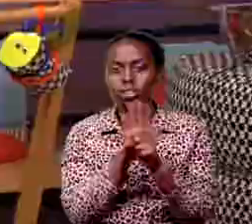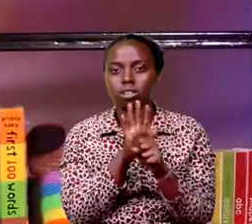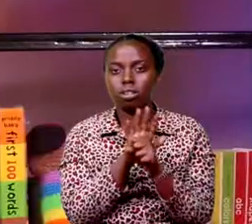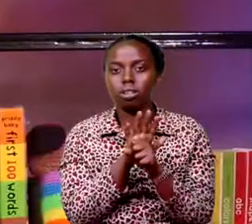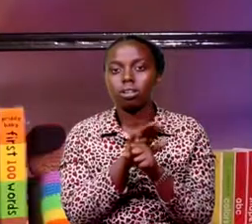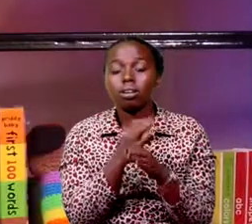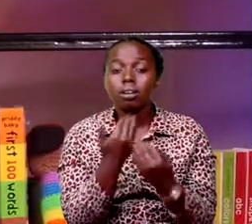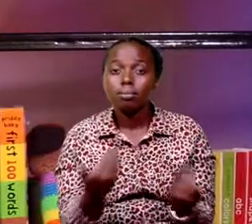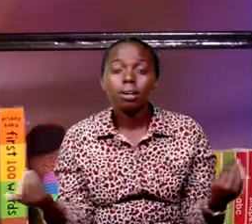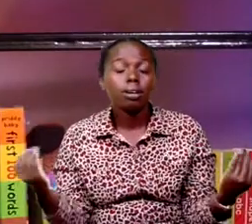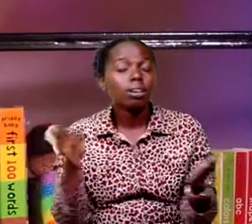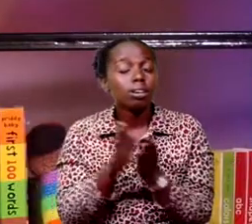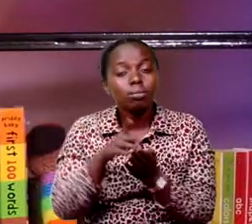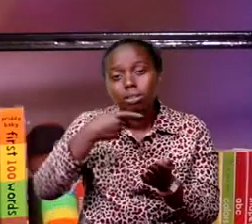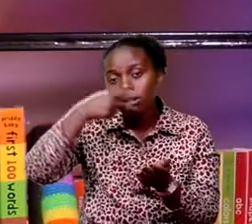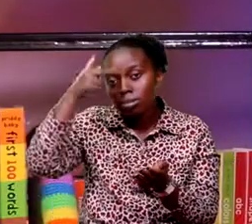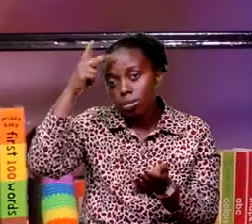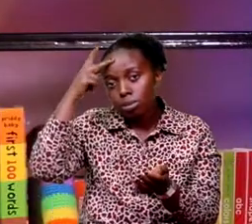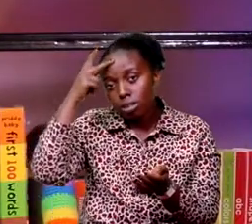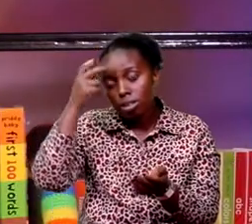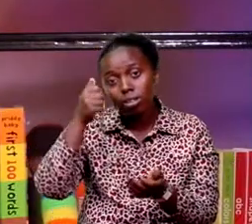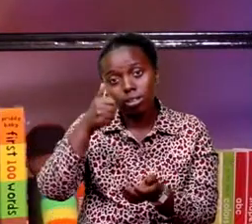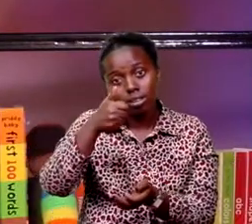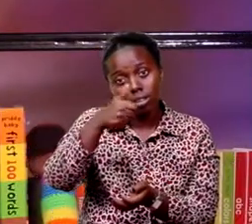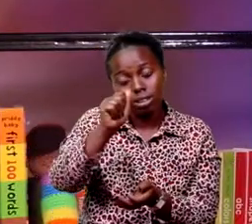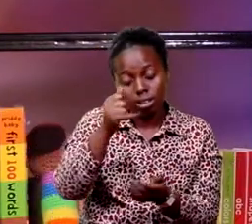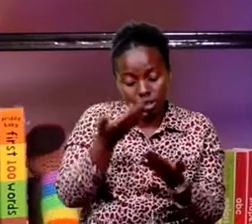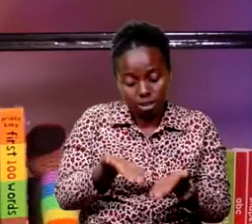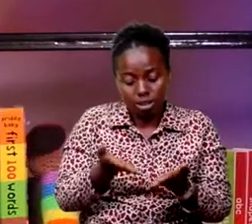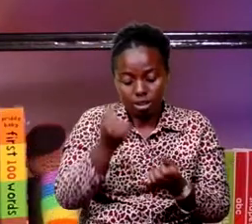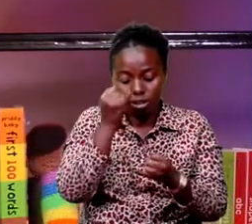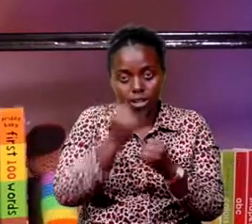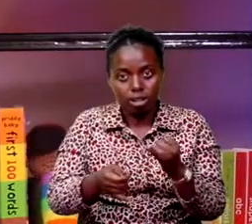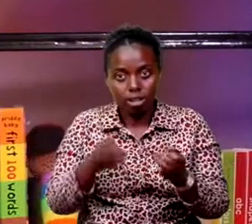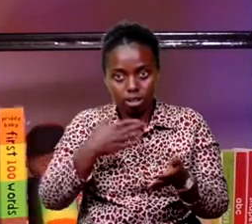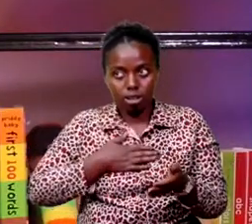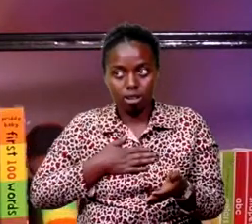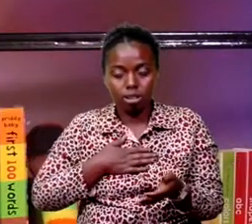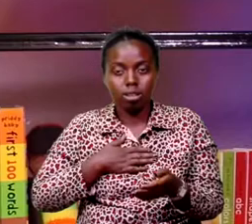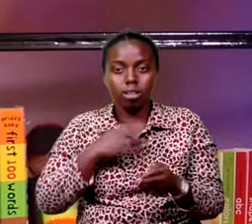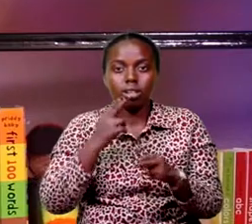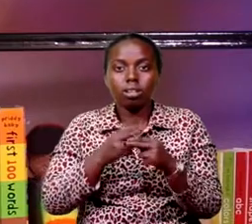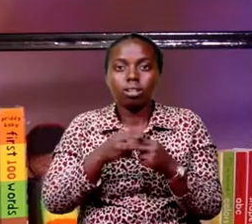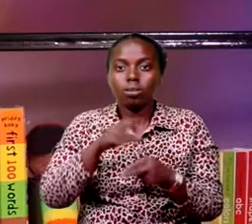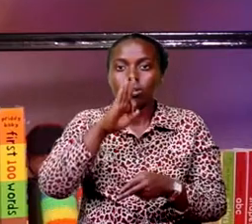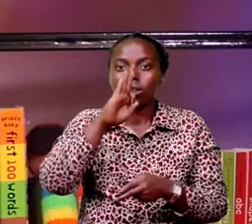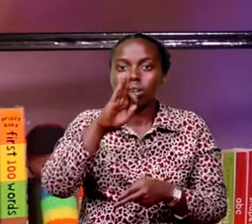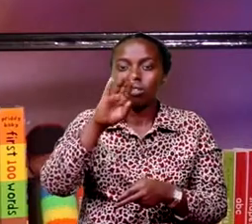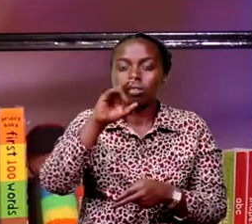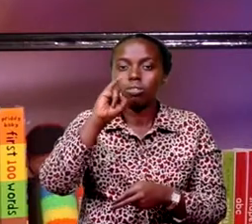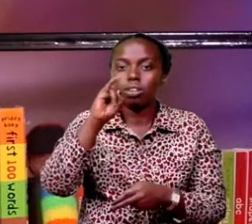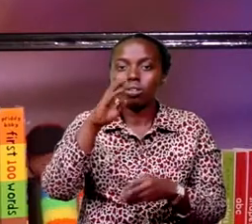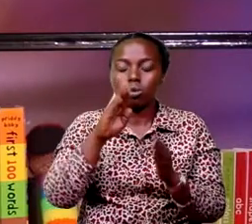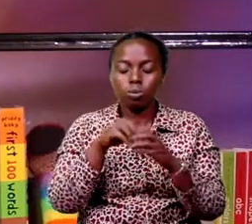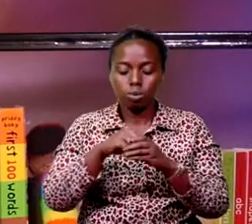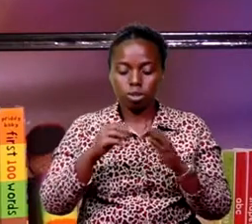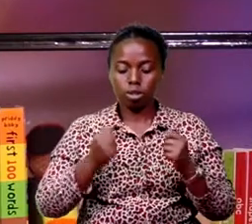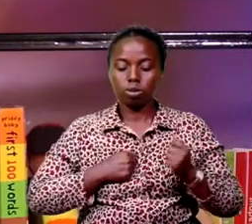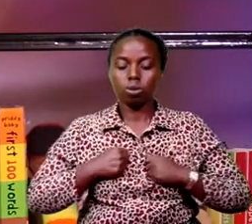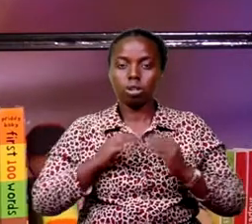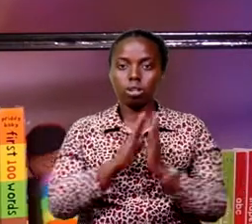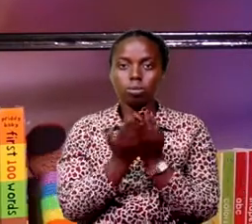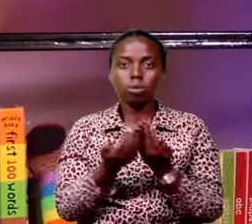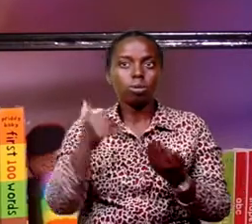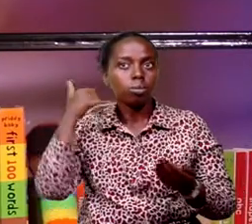cyane. Bana namwe babyeyi, naha ndangirije, mwari kumwe na Fedi wo muri Rwanda Book